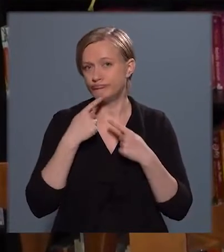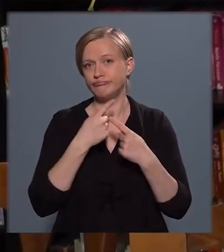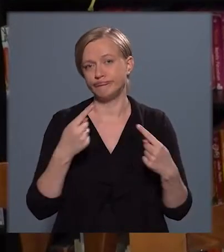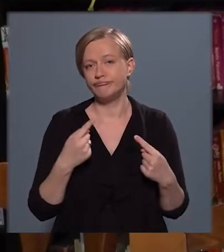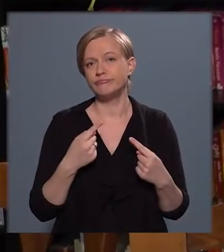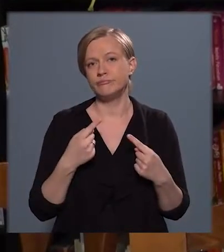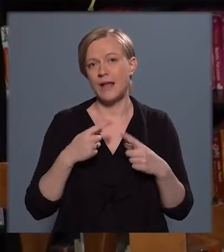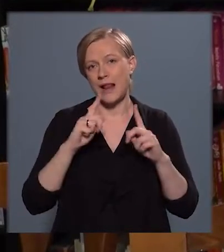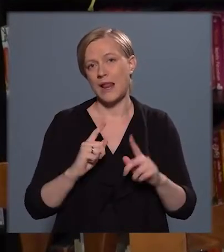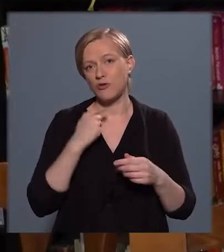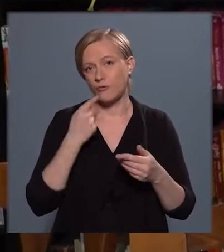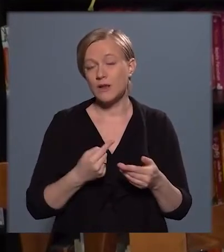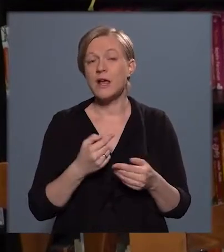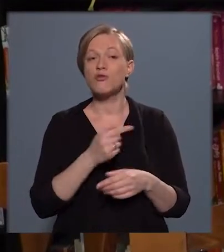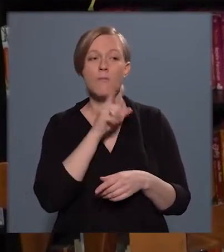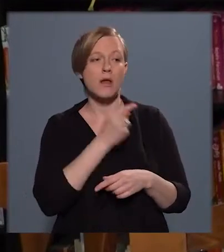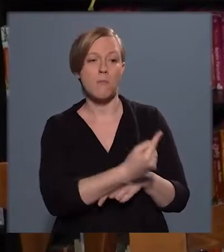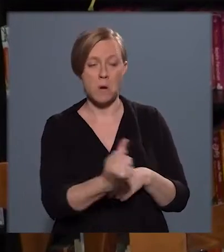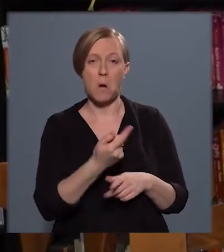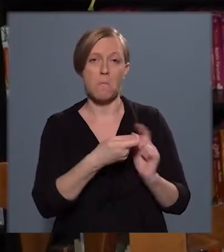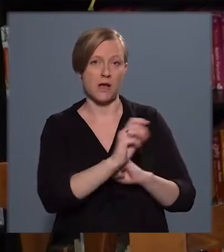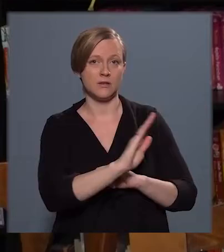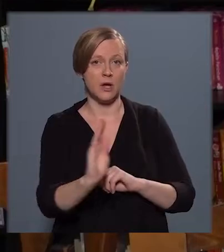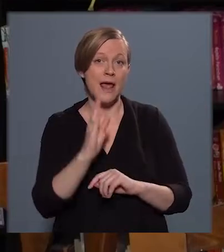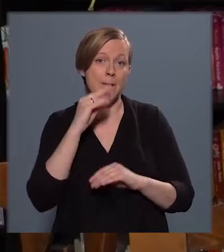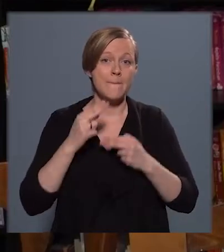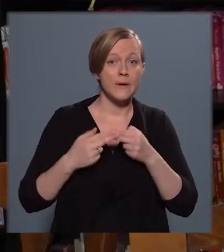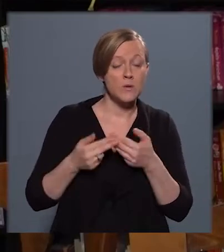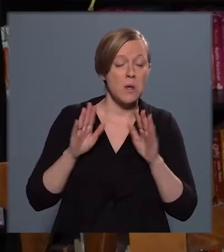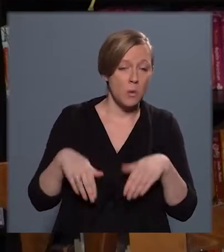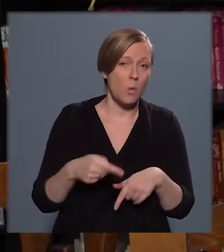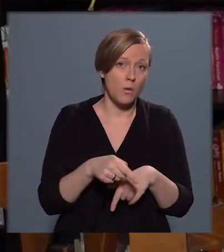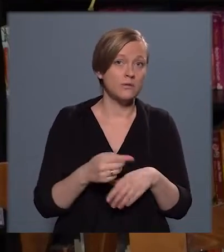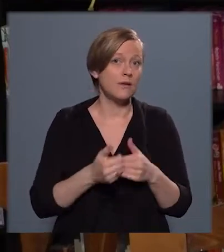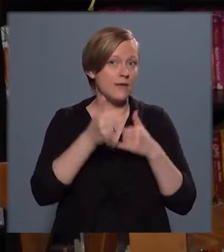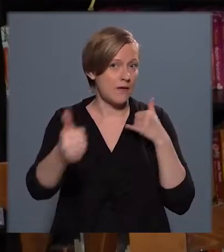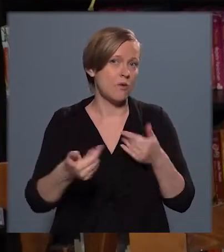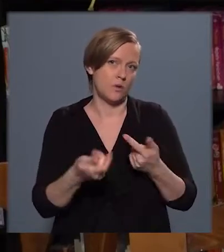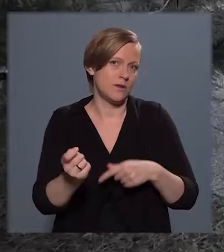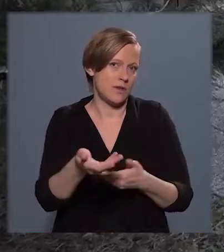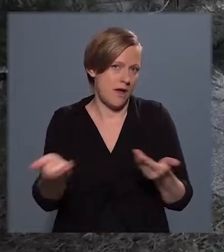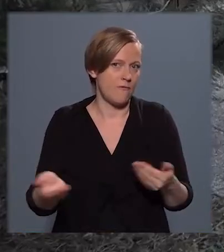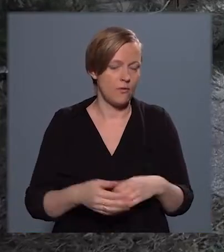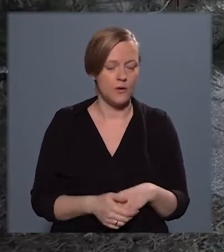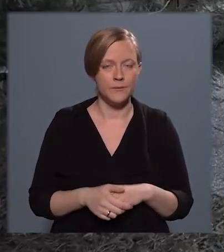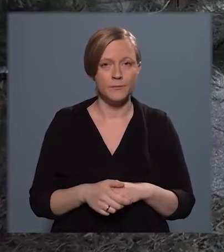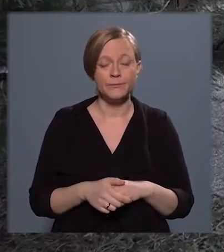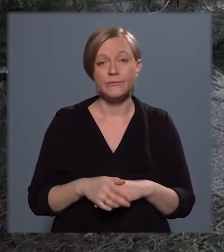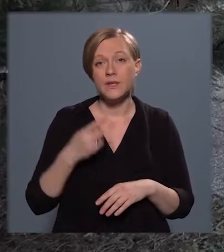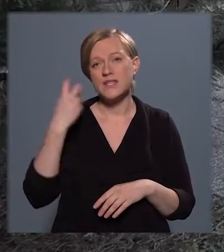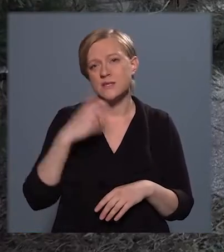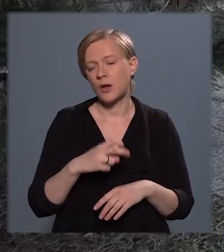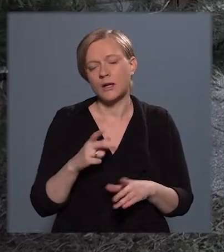madár mindig talál magának elességet, ha az ember közelében, akkor az ember közelében, ha az embertől távol, akkor az embertől távol. A szakértők szerint